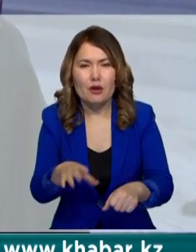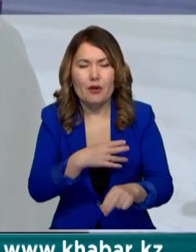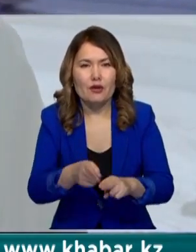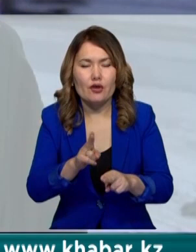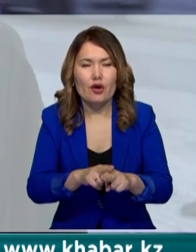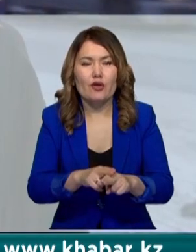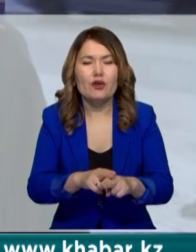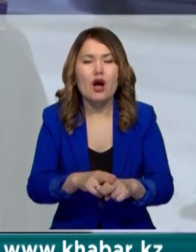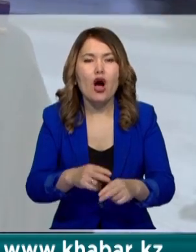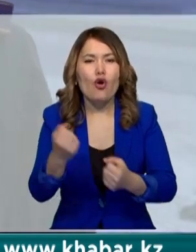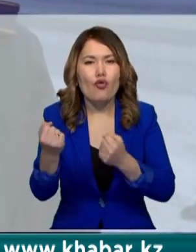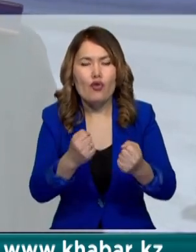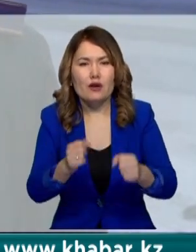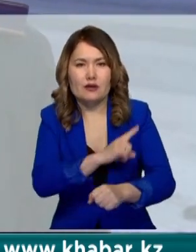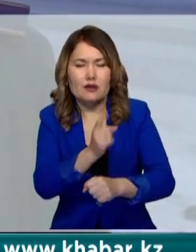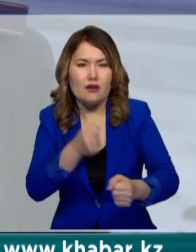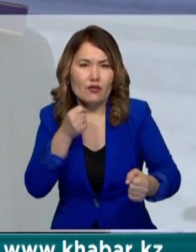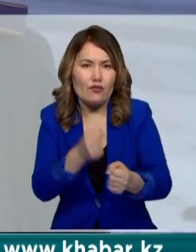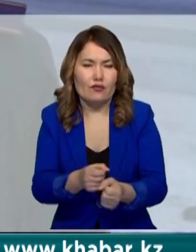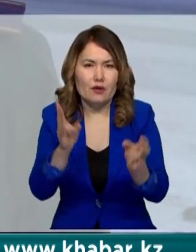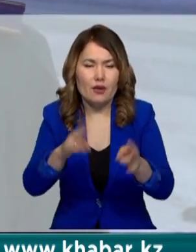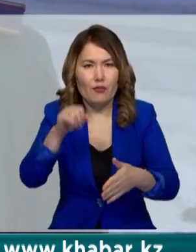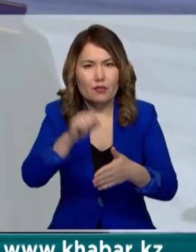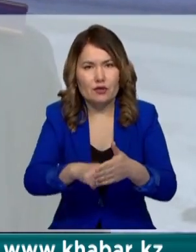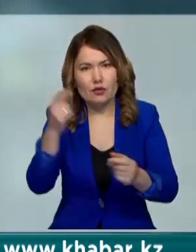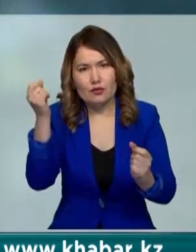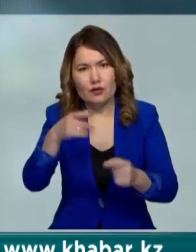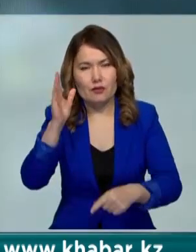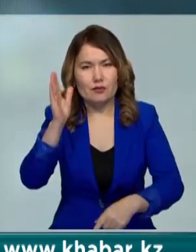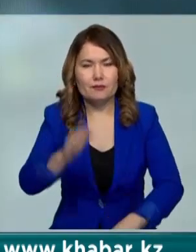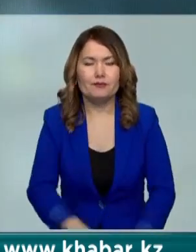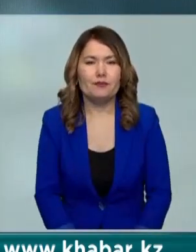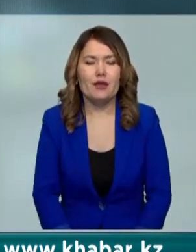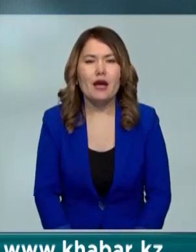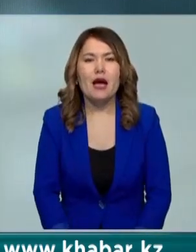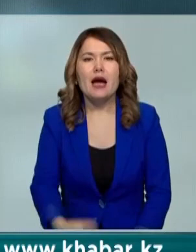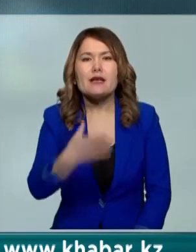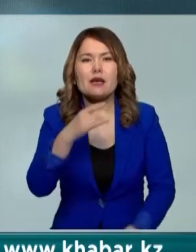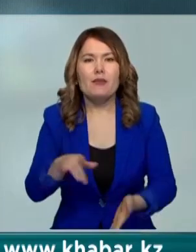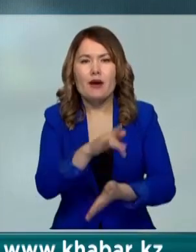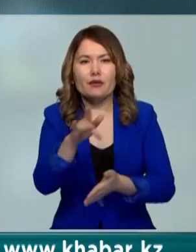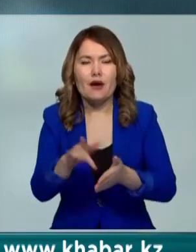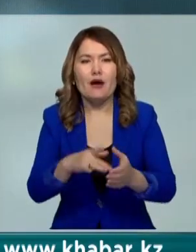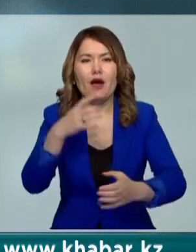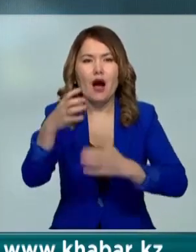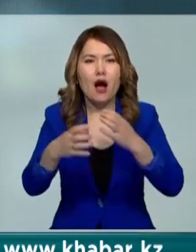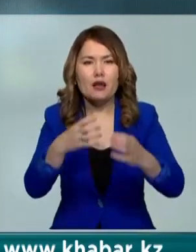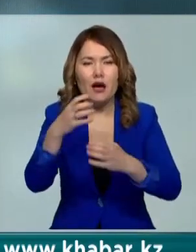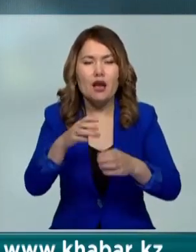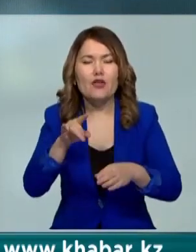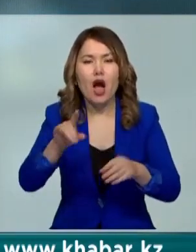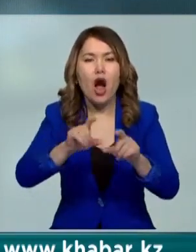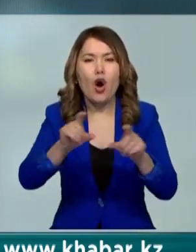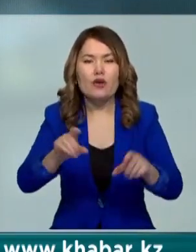тоқтамай соғылған, оның бәрі сараптамадан кейін анықталады. Семейдегі халықаралық әуежайға Абай есімі